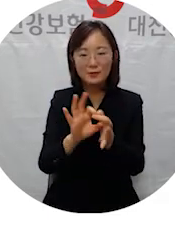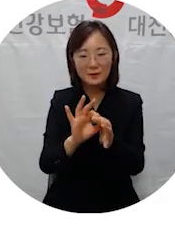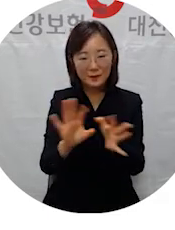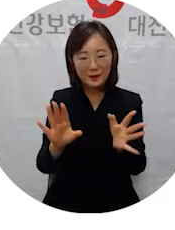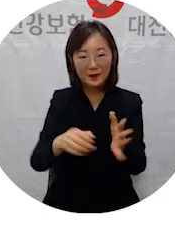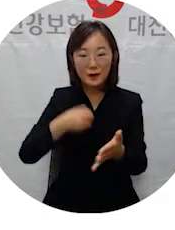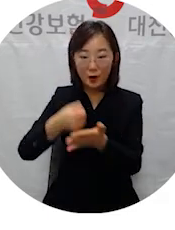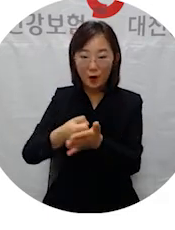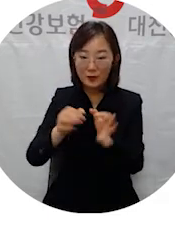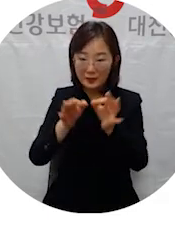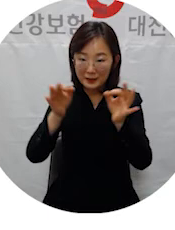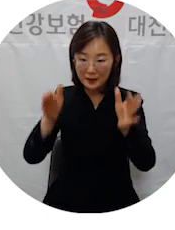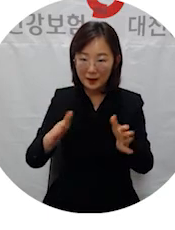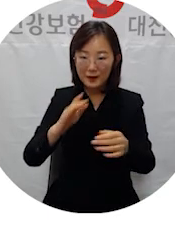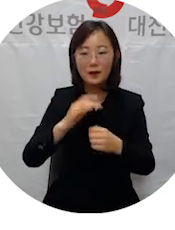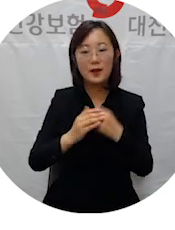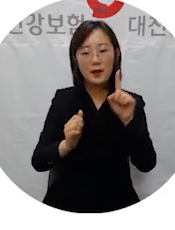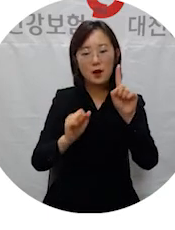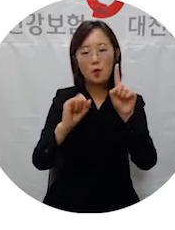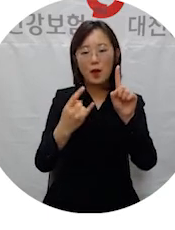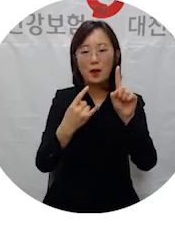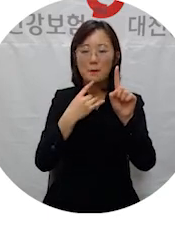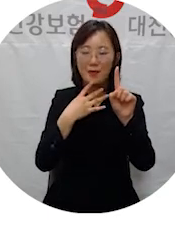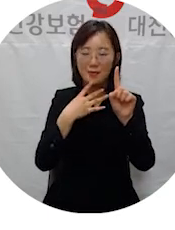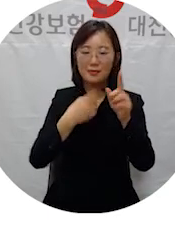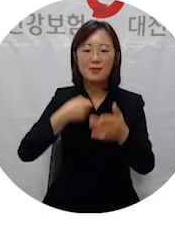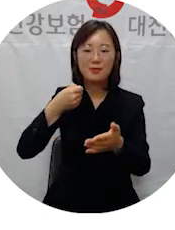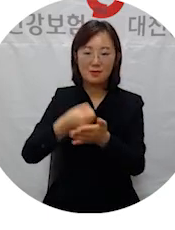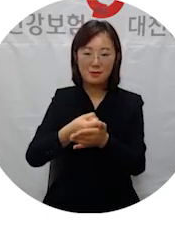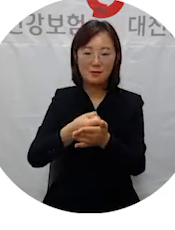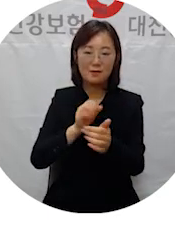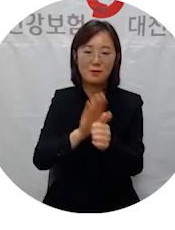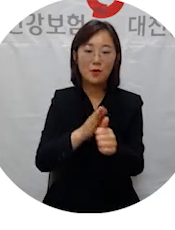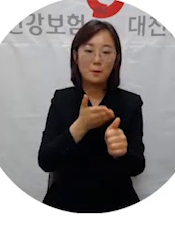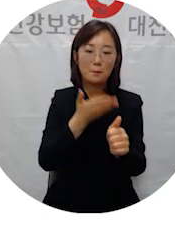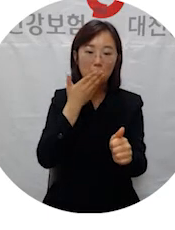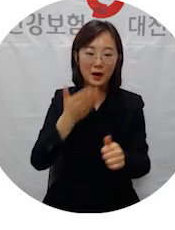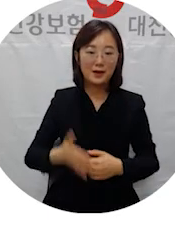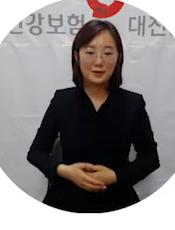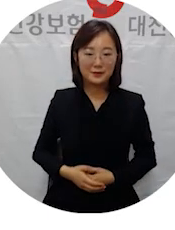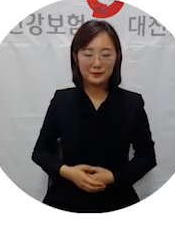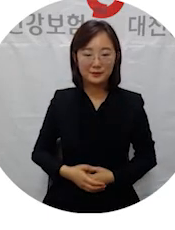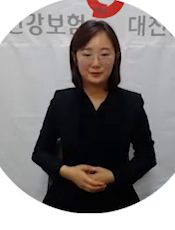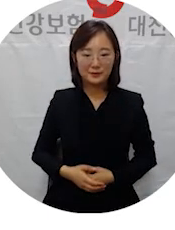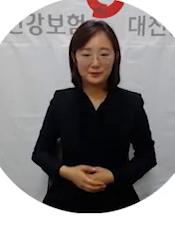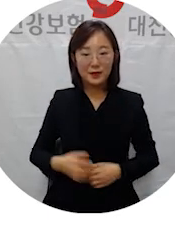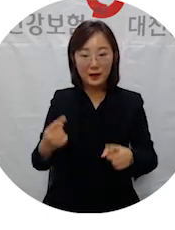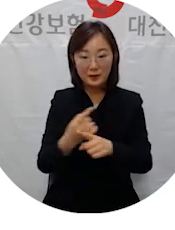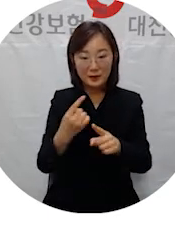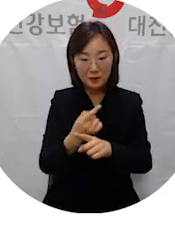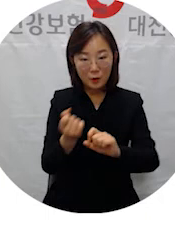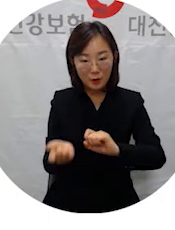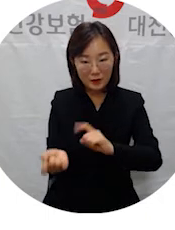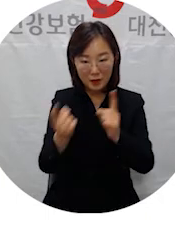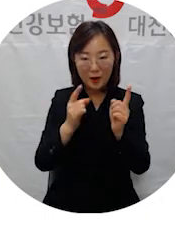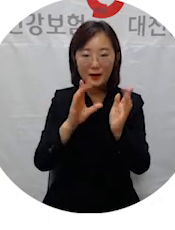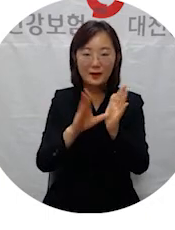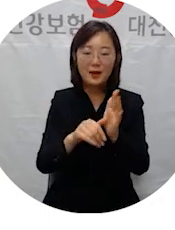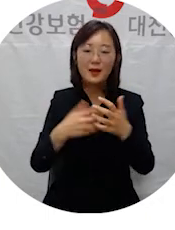유형별로 정해진 내구연한 내 1인당 1회만 지급합니다. 우리 공단은 치료와 재활